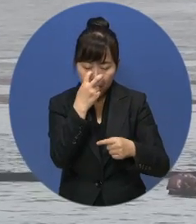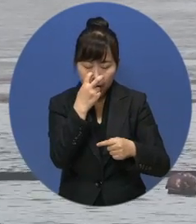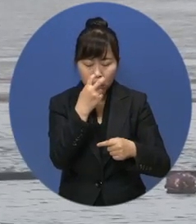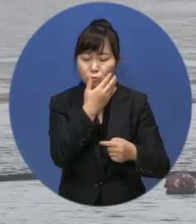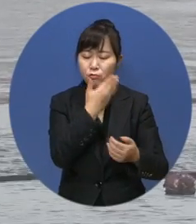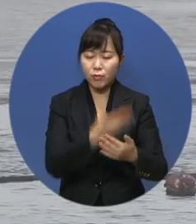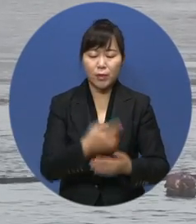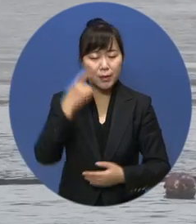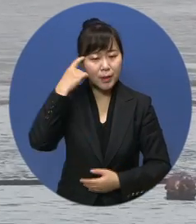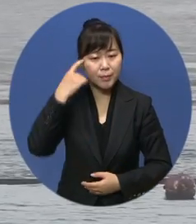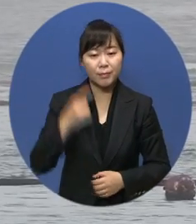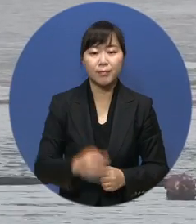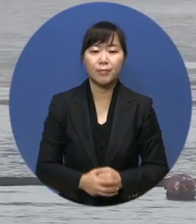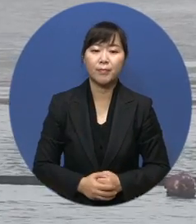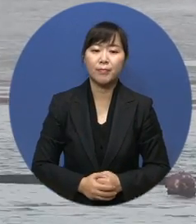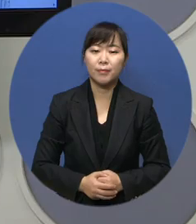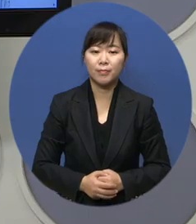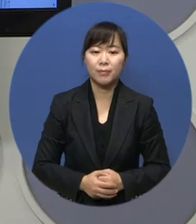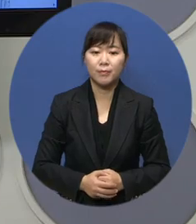뒀습니다.